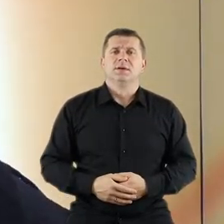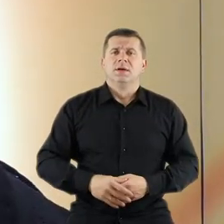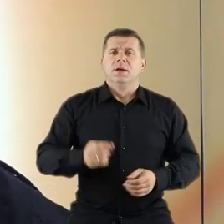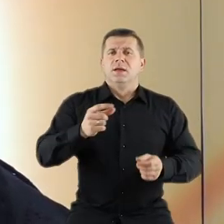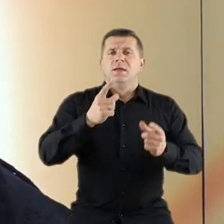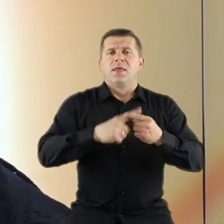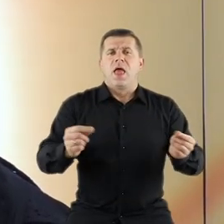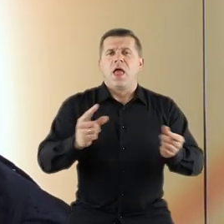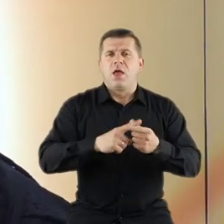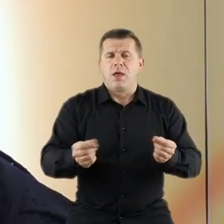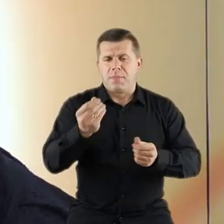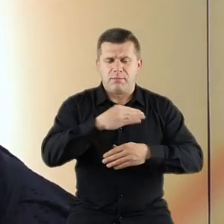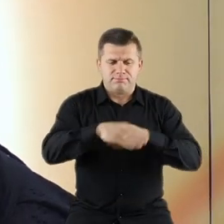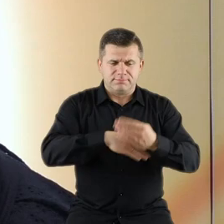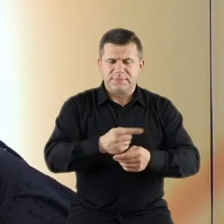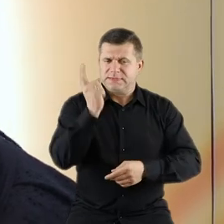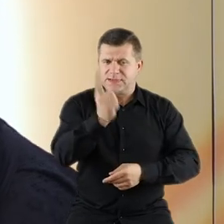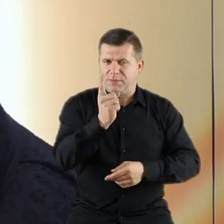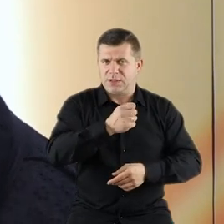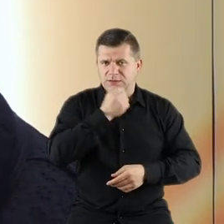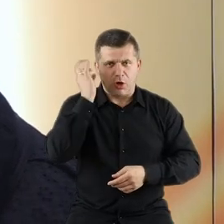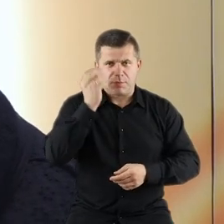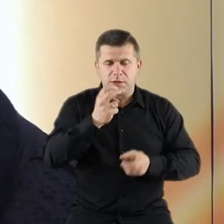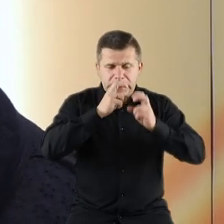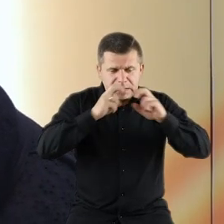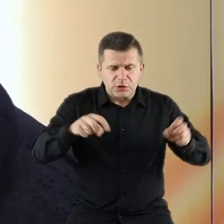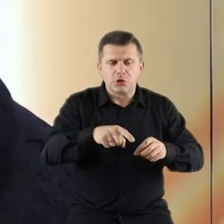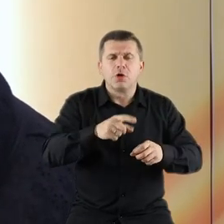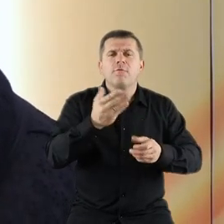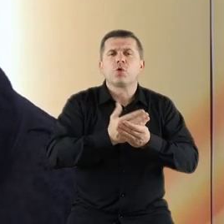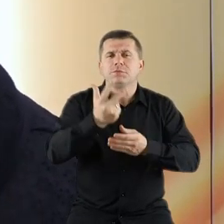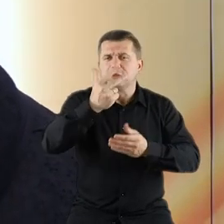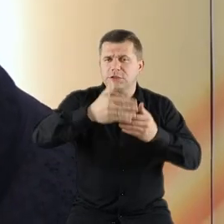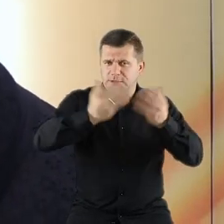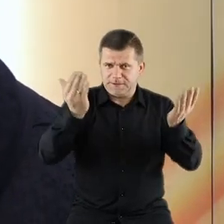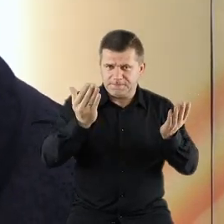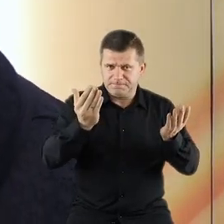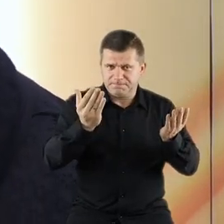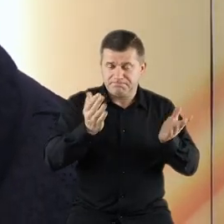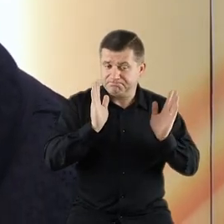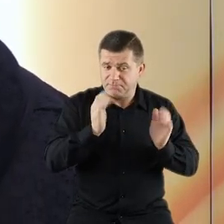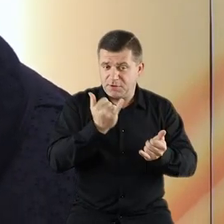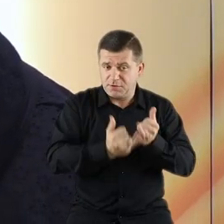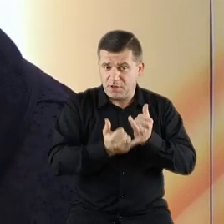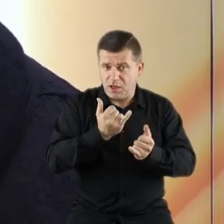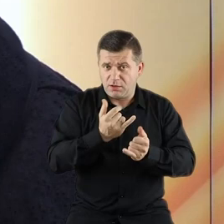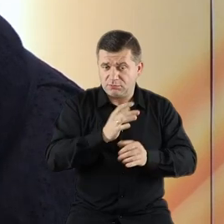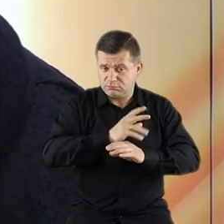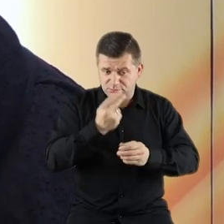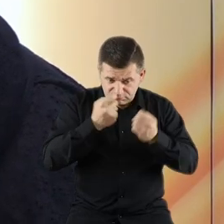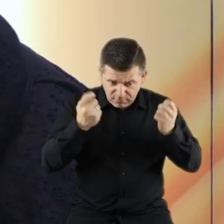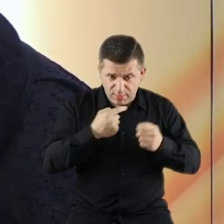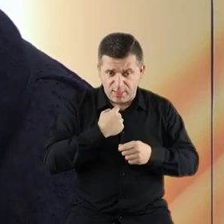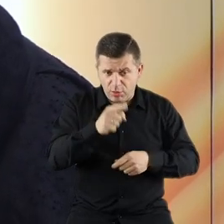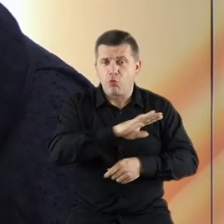zabijając jajko z pieniędzmi nieznajoma zabroniła starszej kobiecie zaglądać do wróżby przez 3 dni w przeciwnym razie miałaby